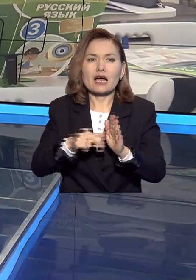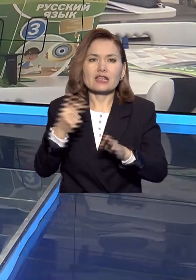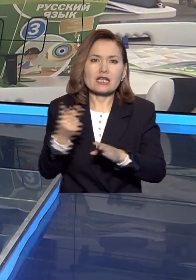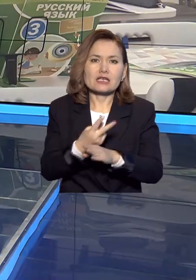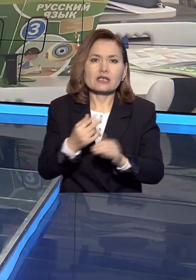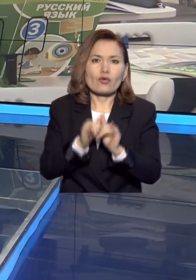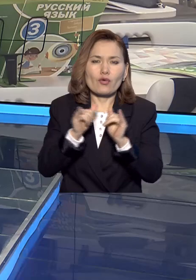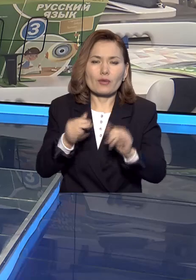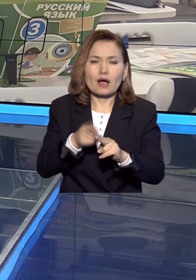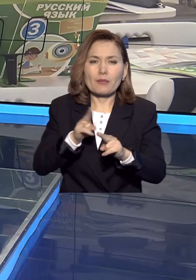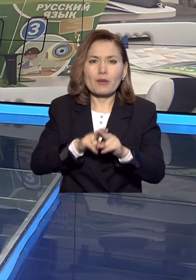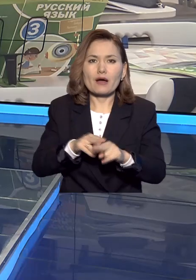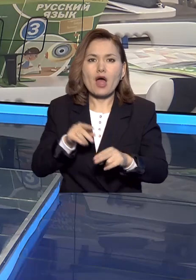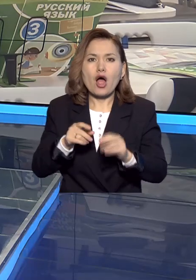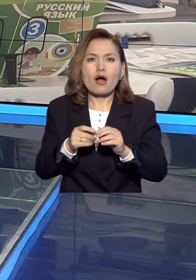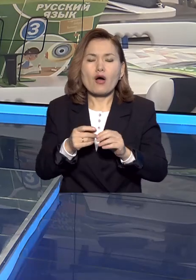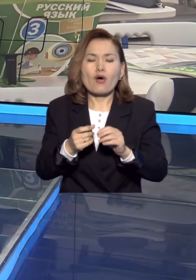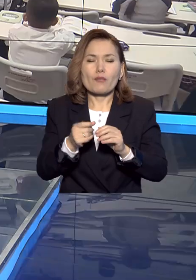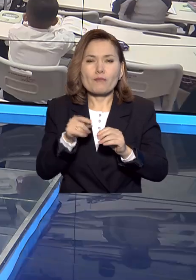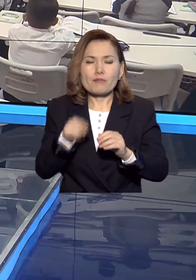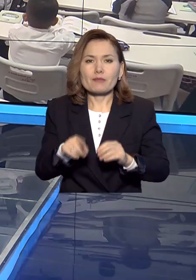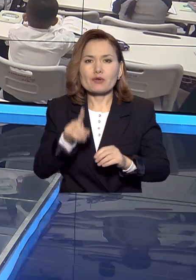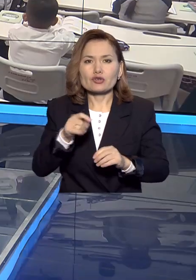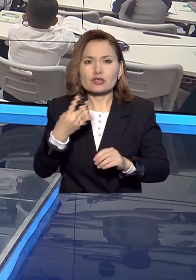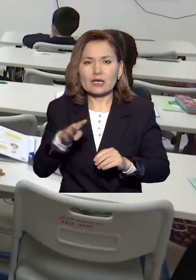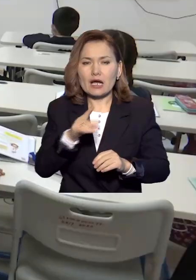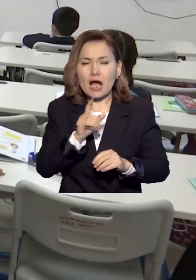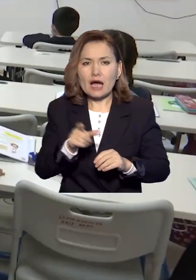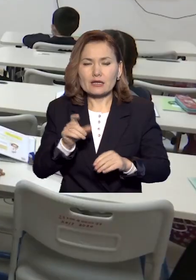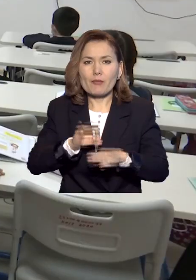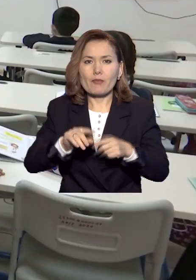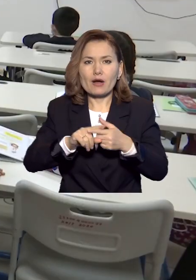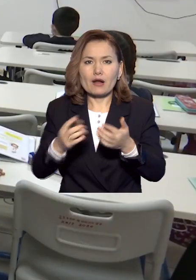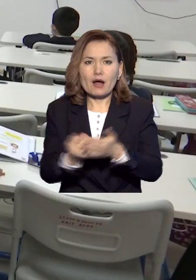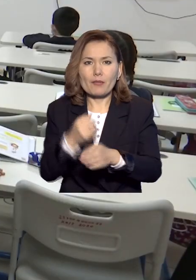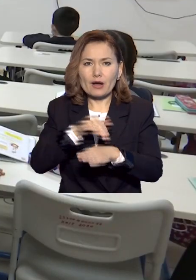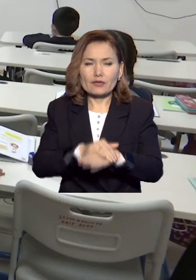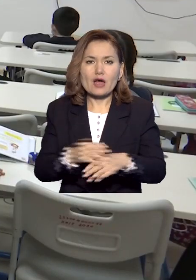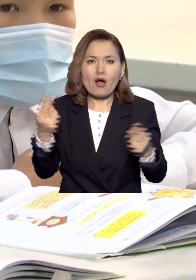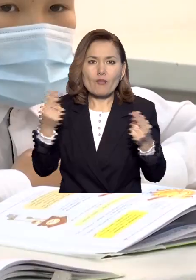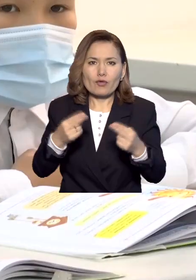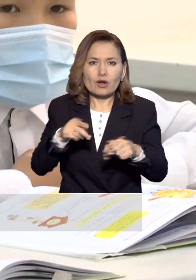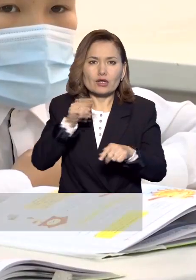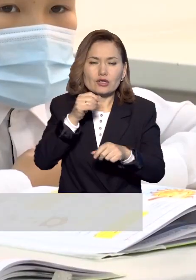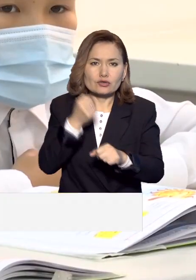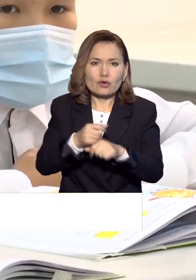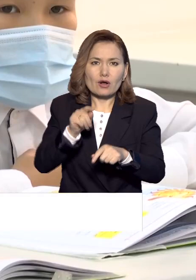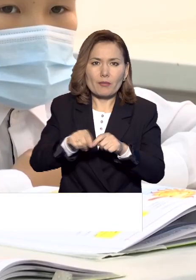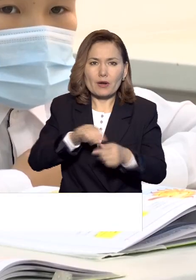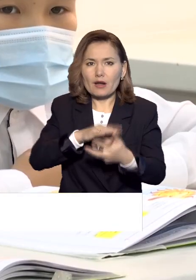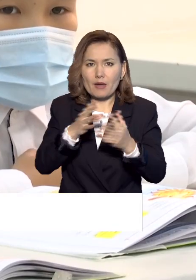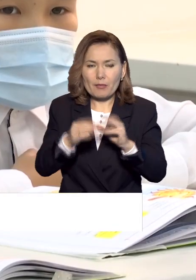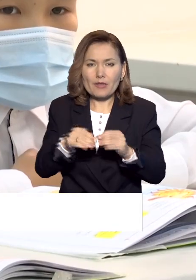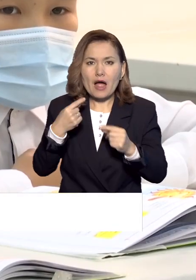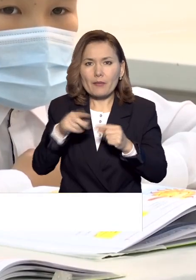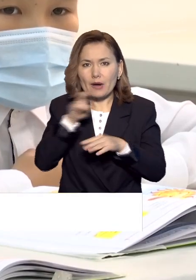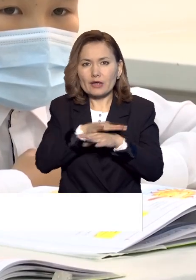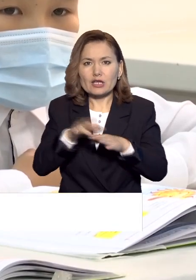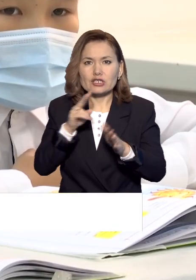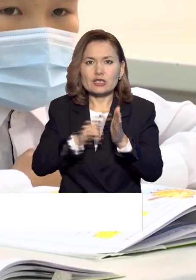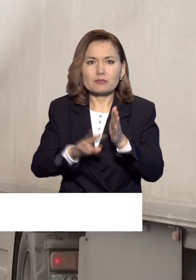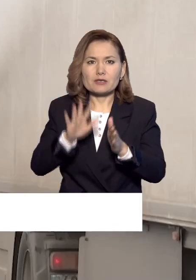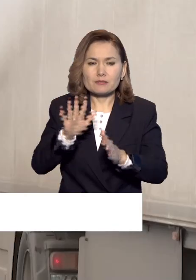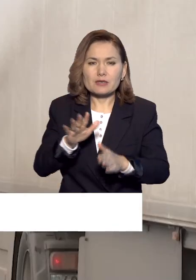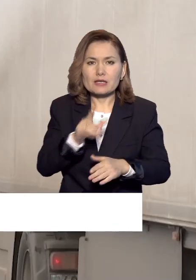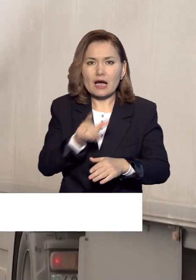тәулікте індет 1140 адамнан анықталды. Қазір санитарлық бақылау шекарадағы өткізу пункттерде де күшейтілді. Соның арқасында басқа елдің 75 азаматына